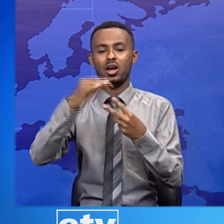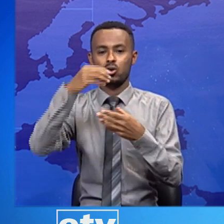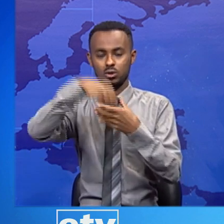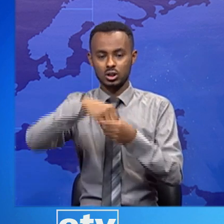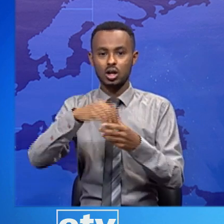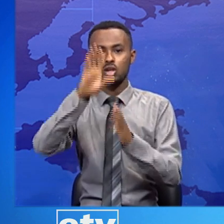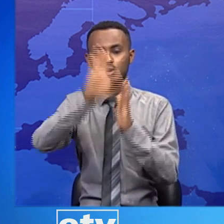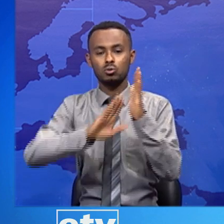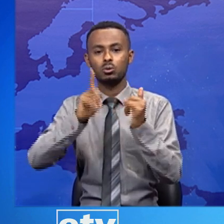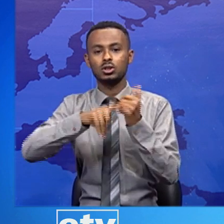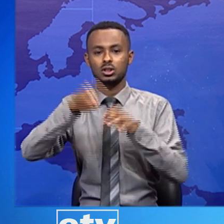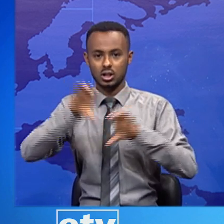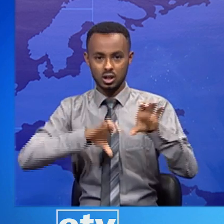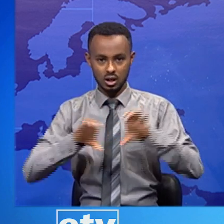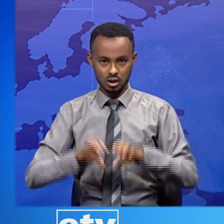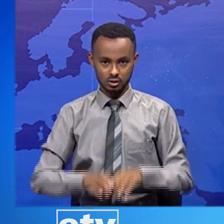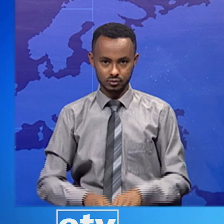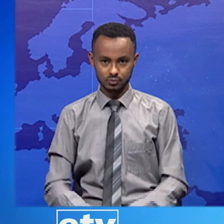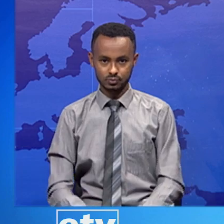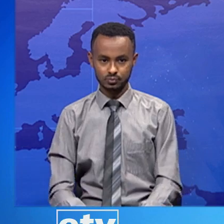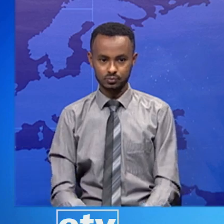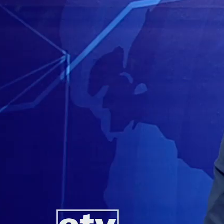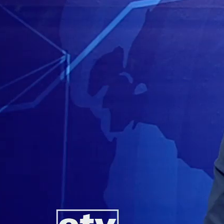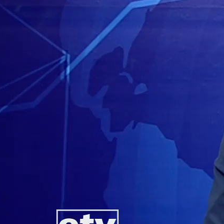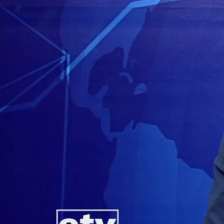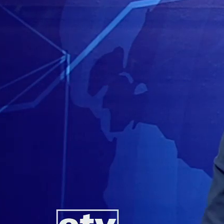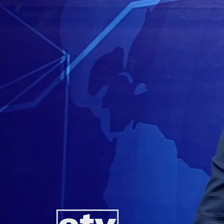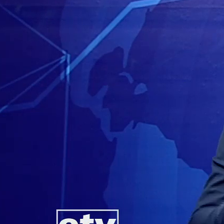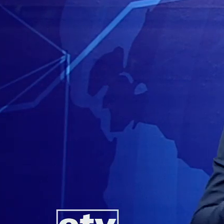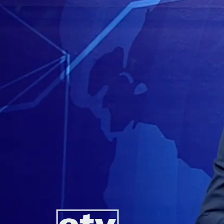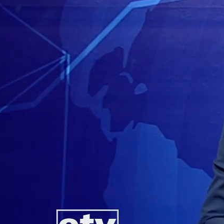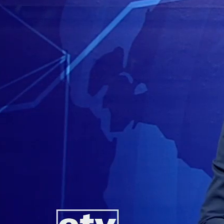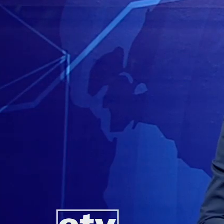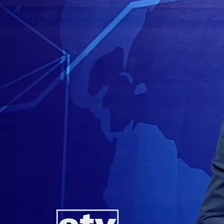ስድስተኛው ሀገራዊ ምርጫ ግንቦት መጨረሻ ይካሄዳል።